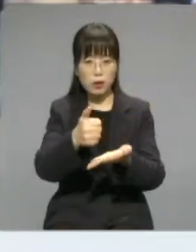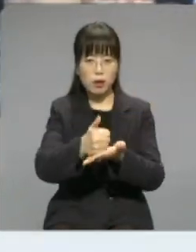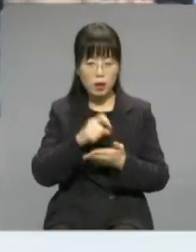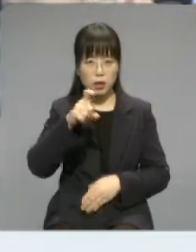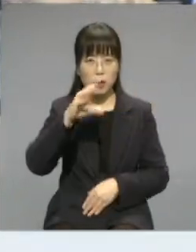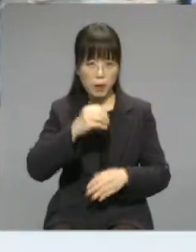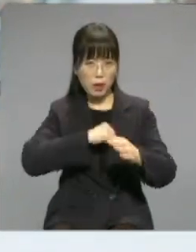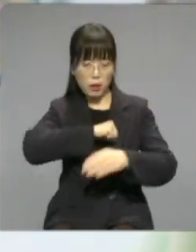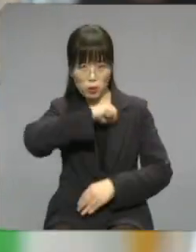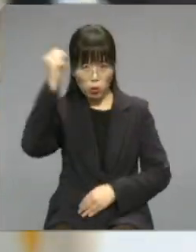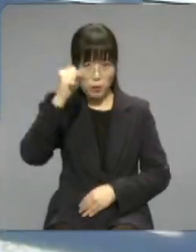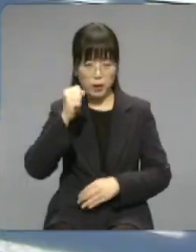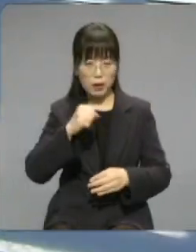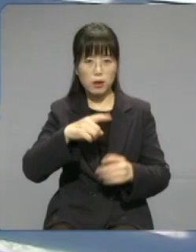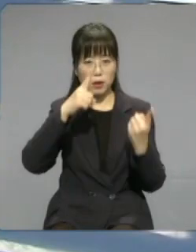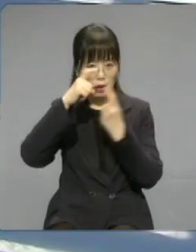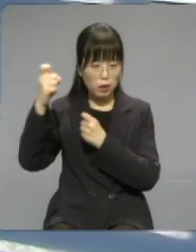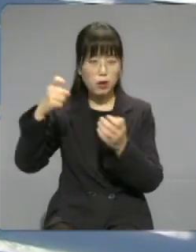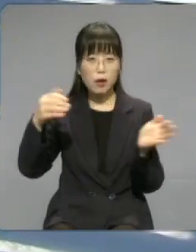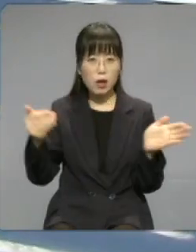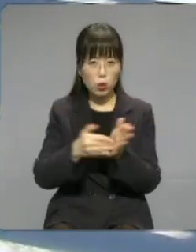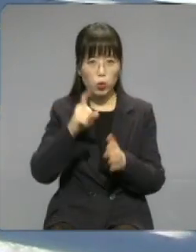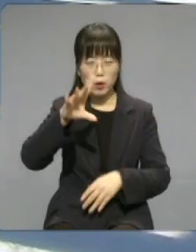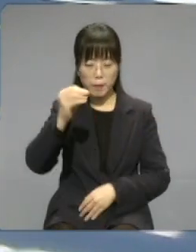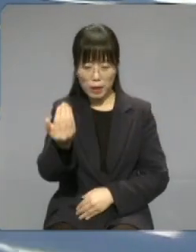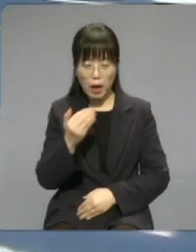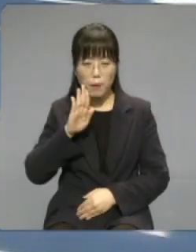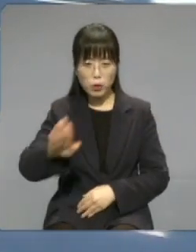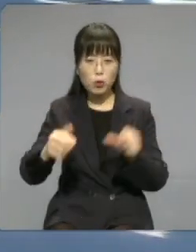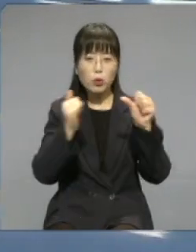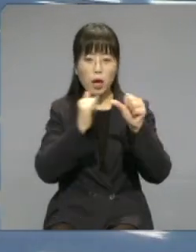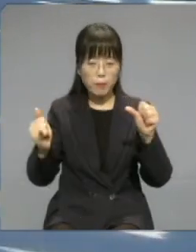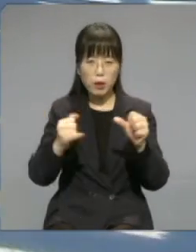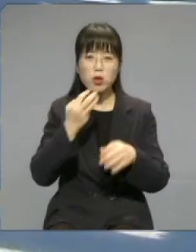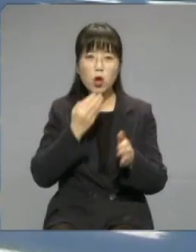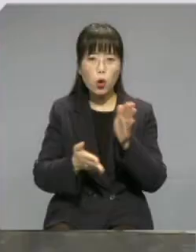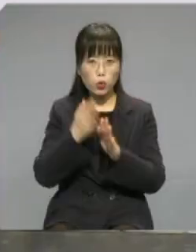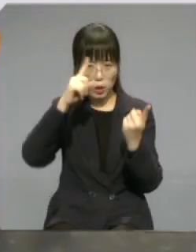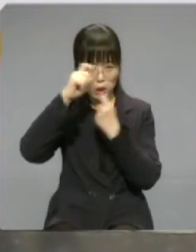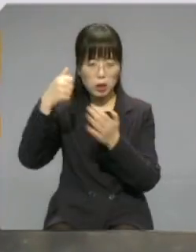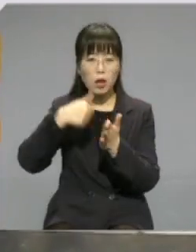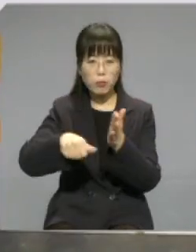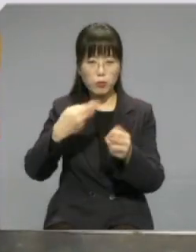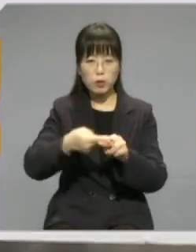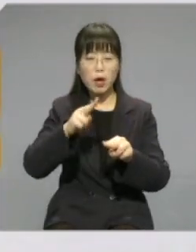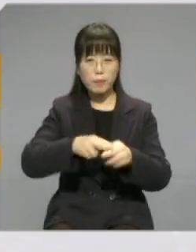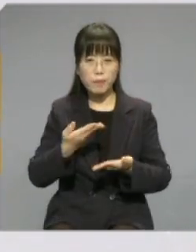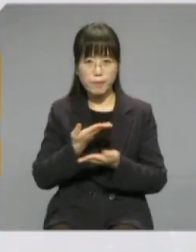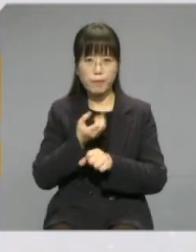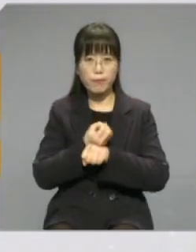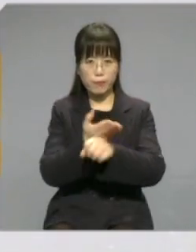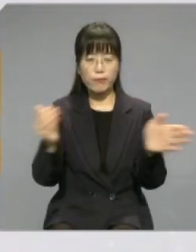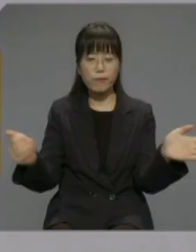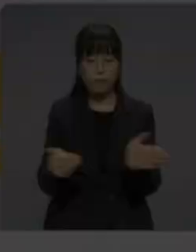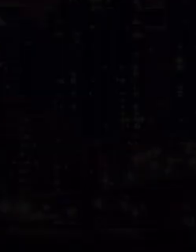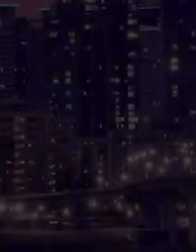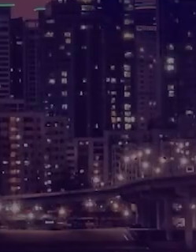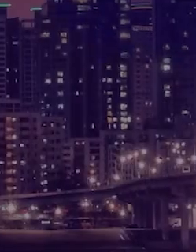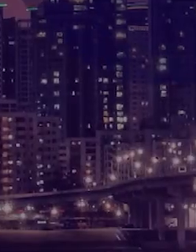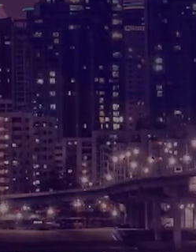10만 돌파를 기념했고 10만 번째 앞뒤로 5명에게 서울시 기념품을 선물로 전달했습니다.